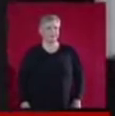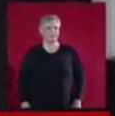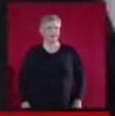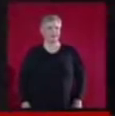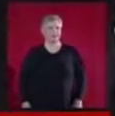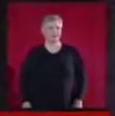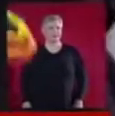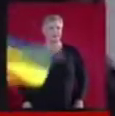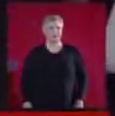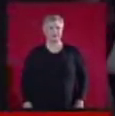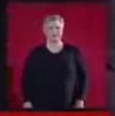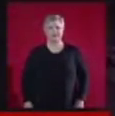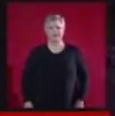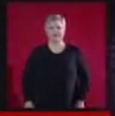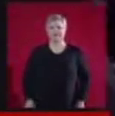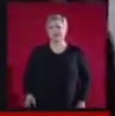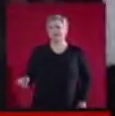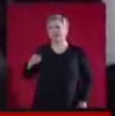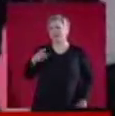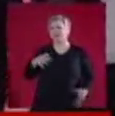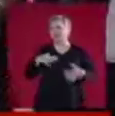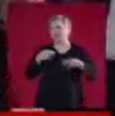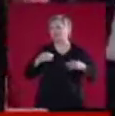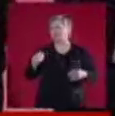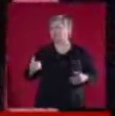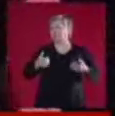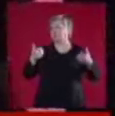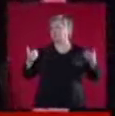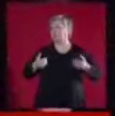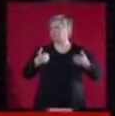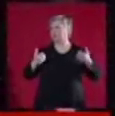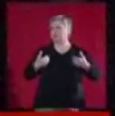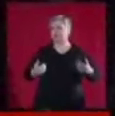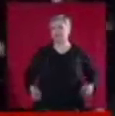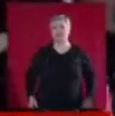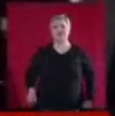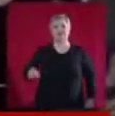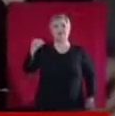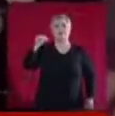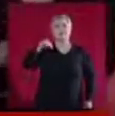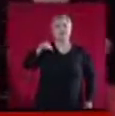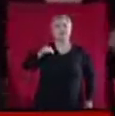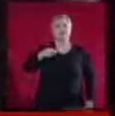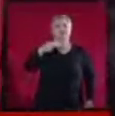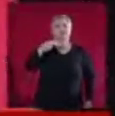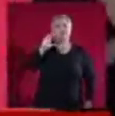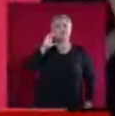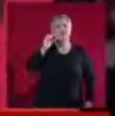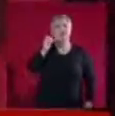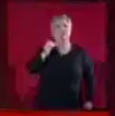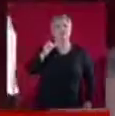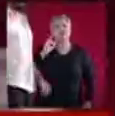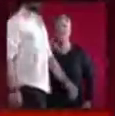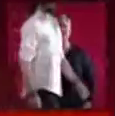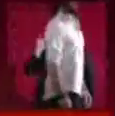ευρώπη άλλος ένας εκπρόσωπος της νέας γενιάς ο μάριος ο θεοφιλάτος από τη νεολαία